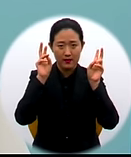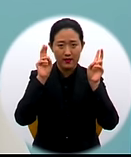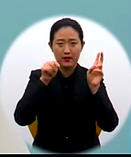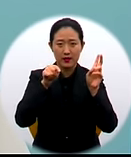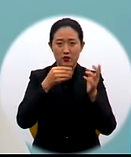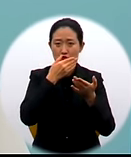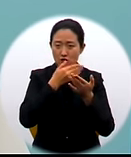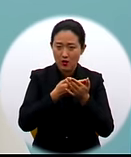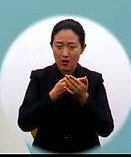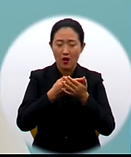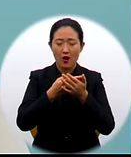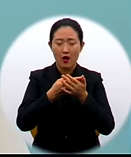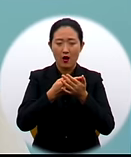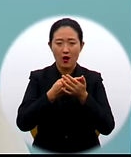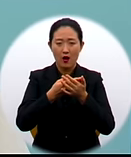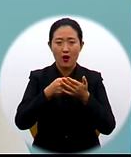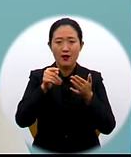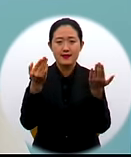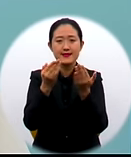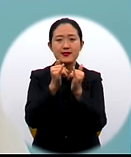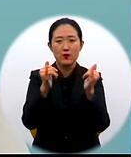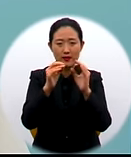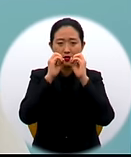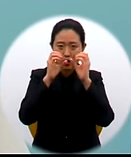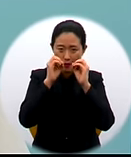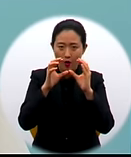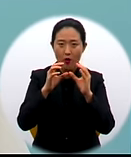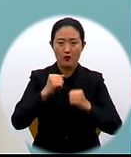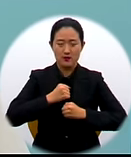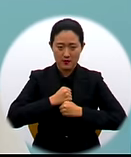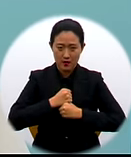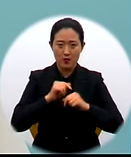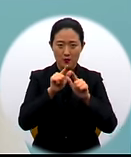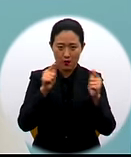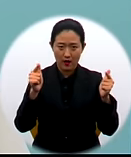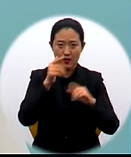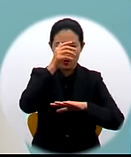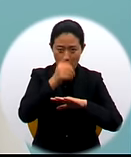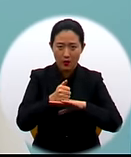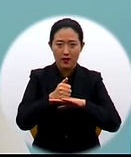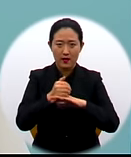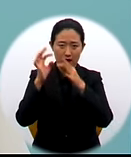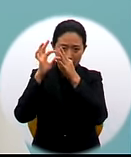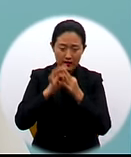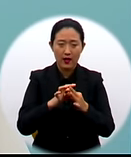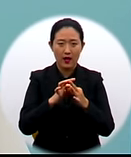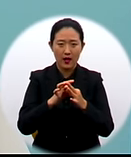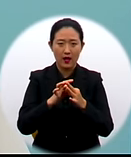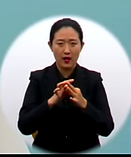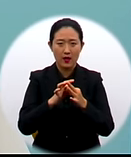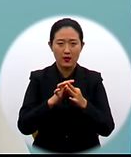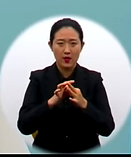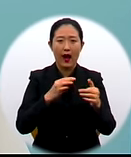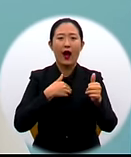핵심 가치를 직원들에게 전파하고 우리 회사에서 지켜야 될 것들, 우리 회사의 성과 같은 것들을 직원들이 계속 동기부여할